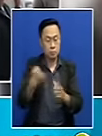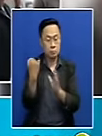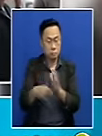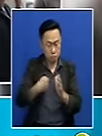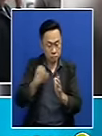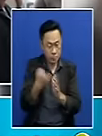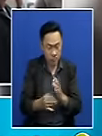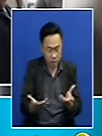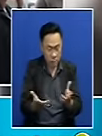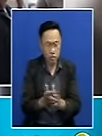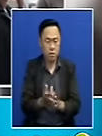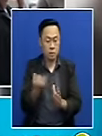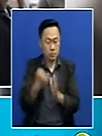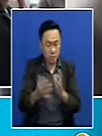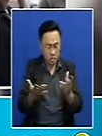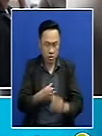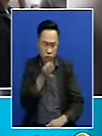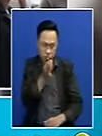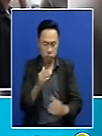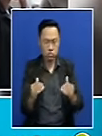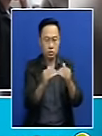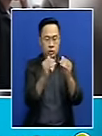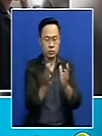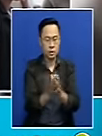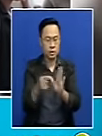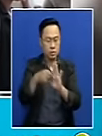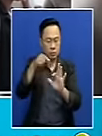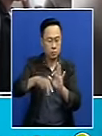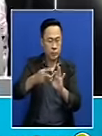แล้วเธอไม่มีความผิดก็จะฟ้องกลับทหารด้วยนะฮะทั้งทางแพ่งและทางอาญาครับ